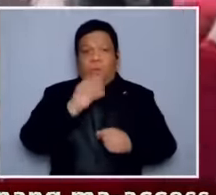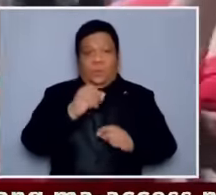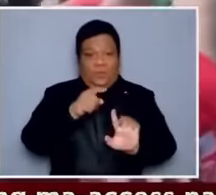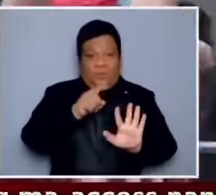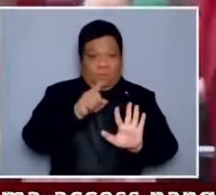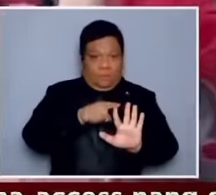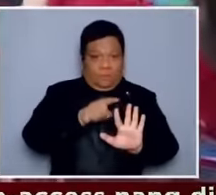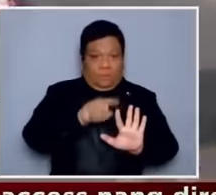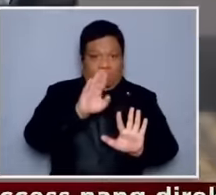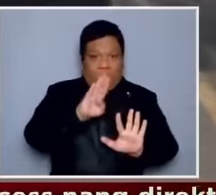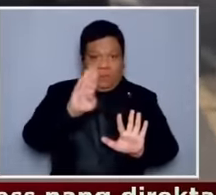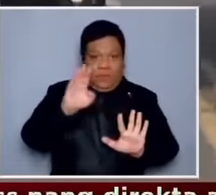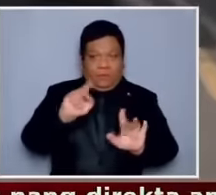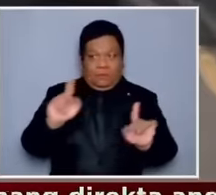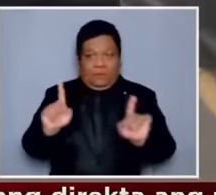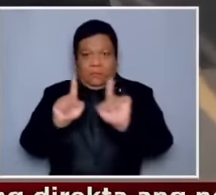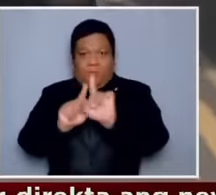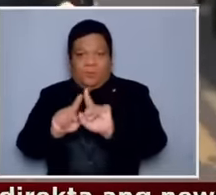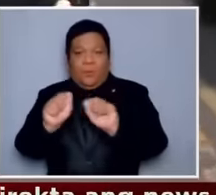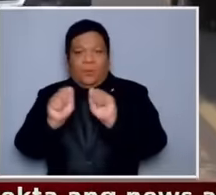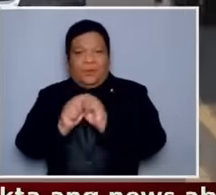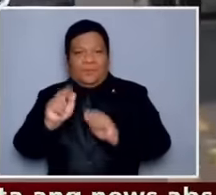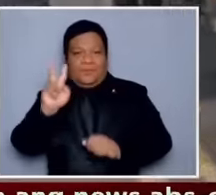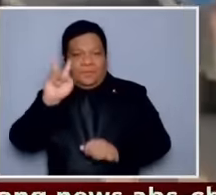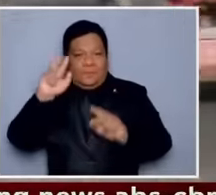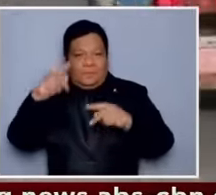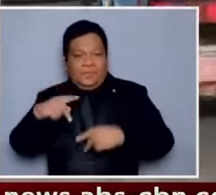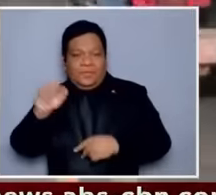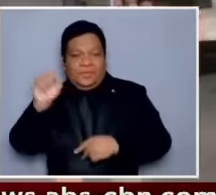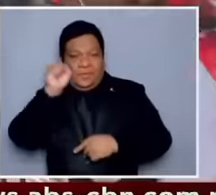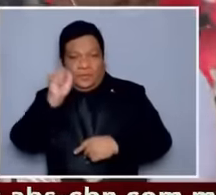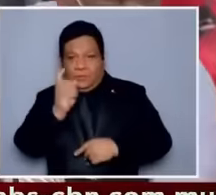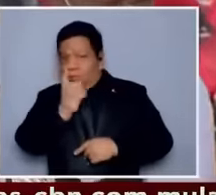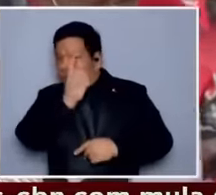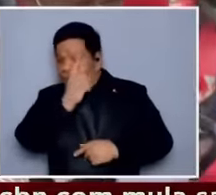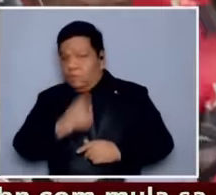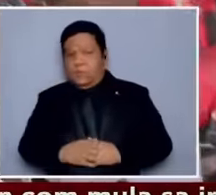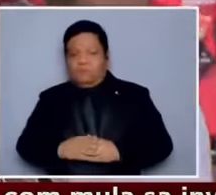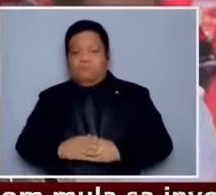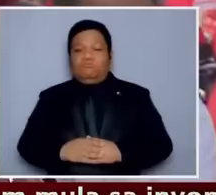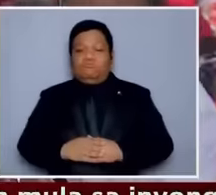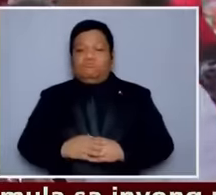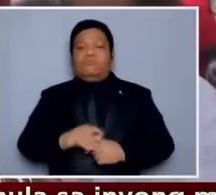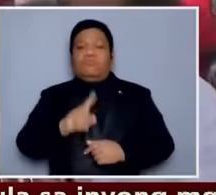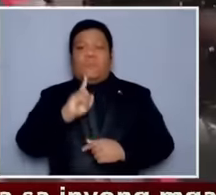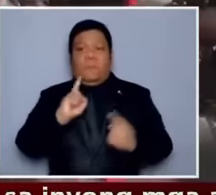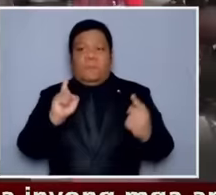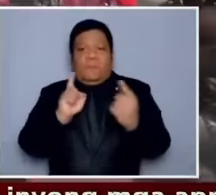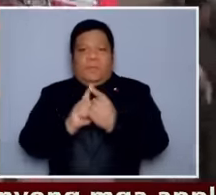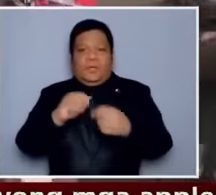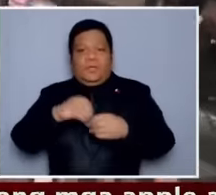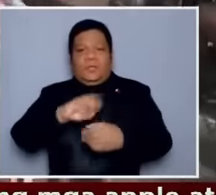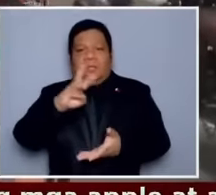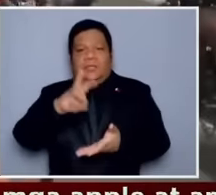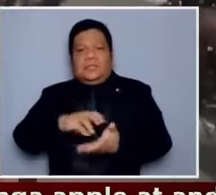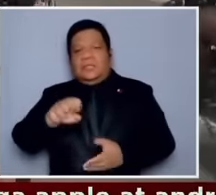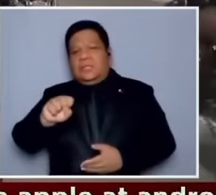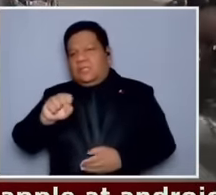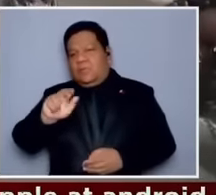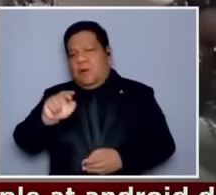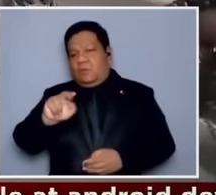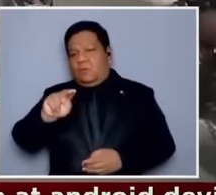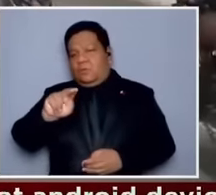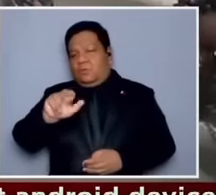Mayor Sara Duterte. May pagtatagpo ng mga supporters sa San Juanico Bridge na proyekto sa ilalim ng administrasyon ni dating